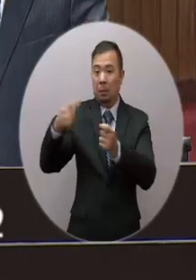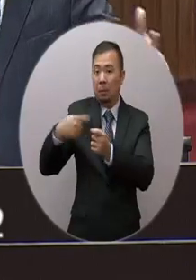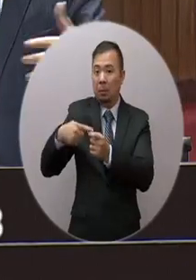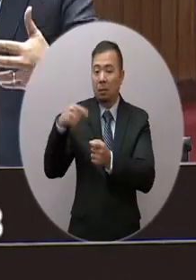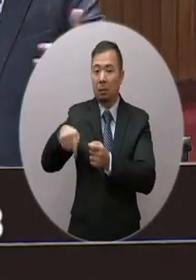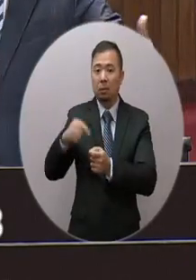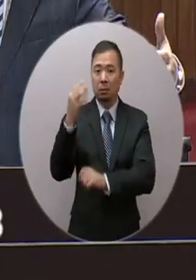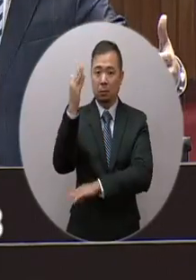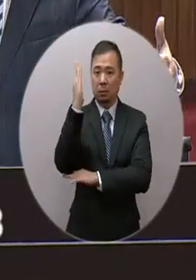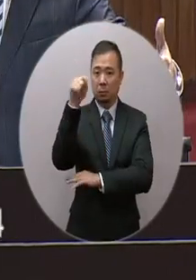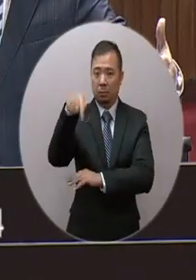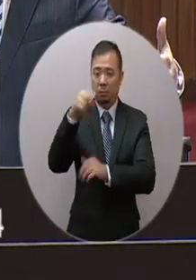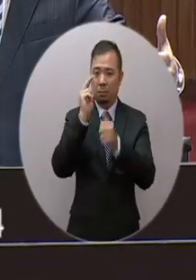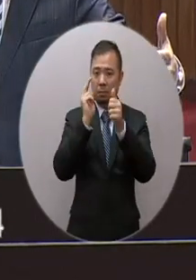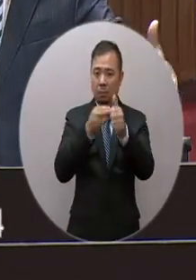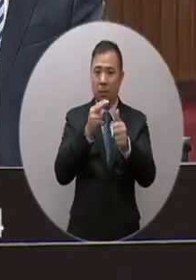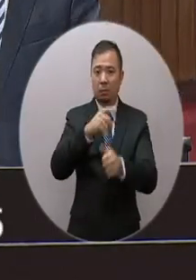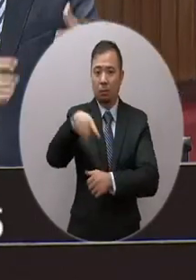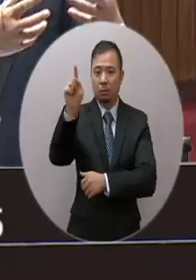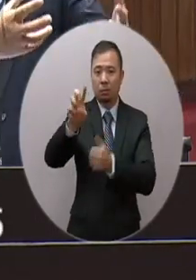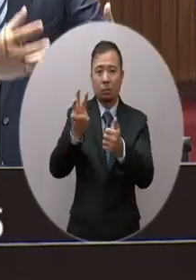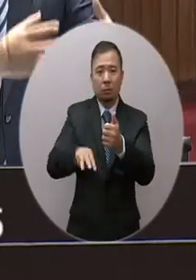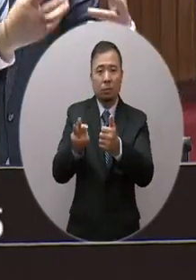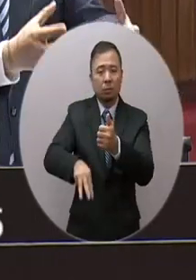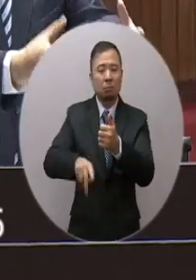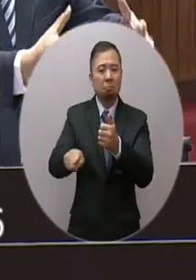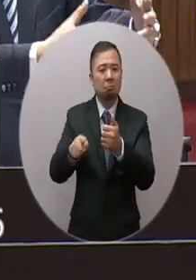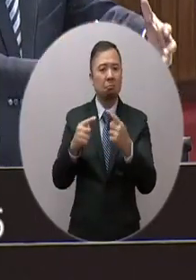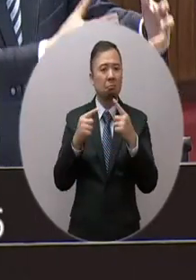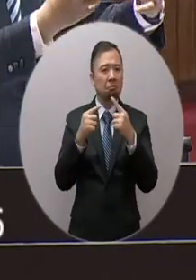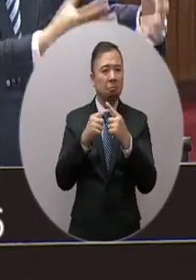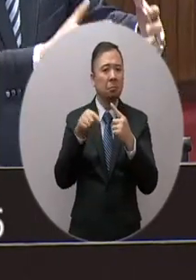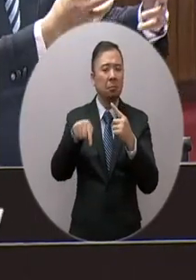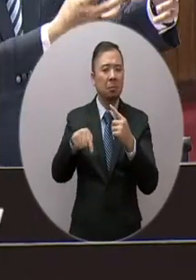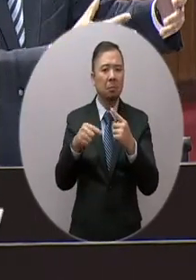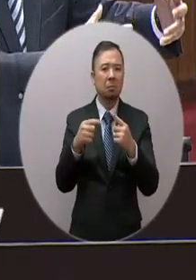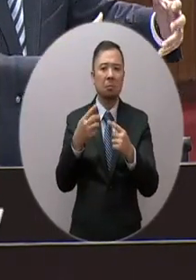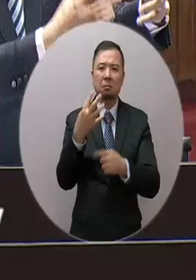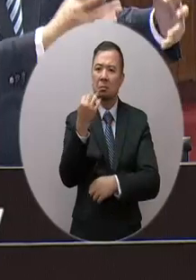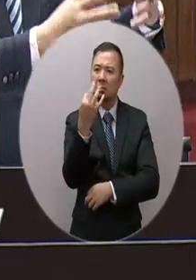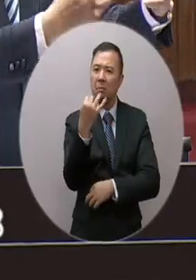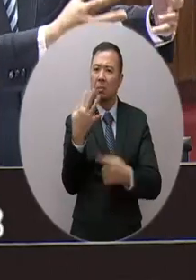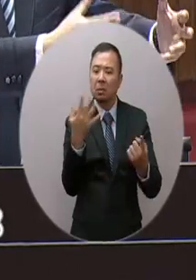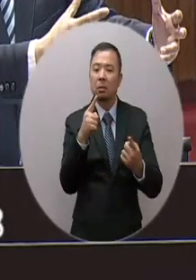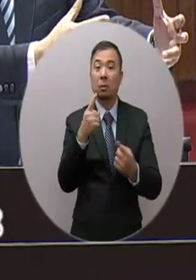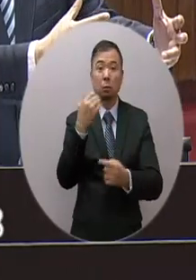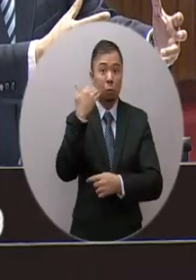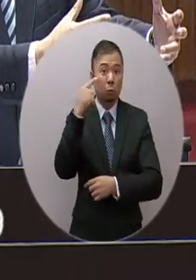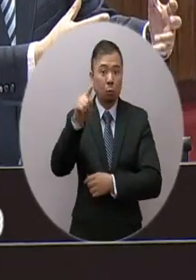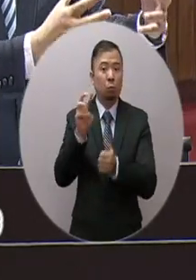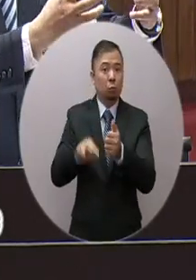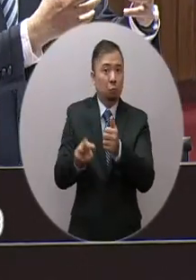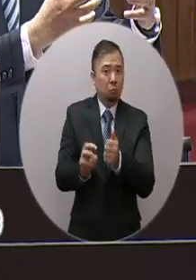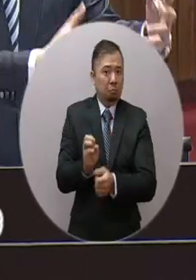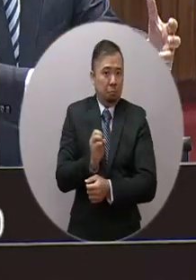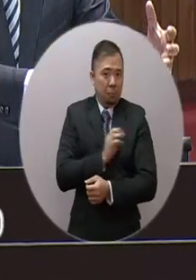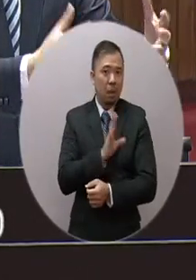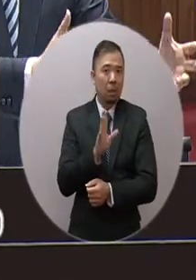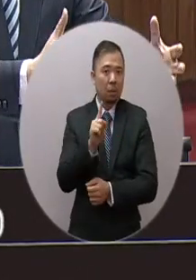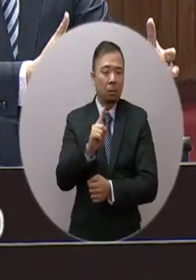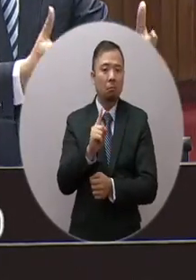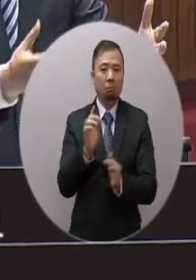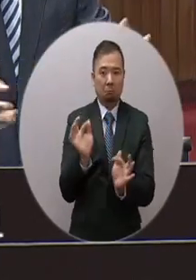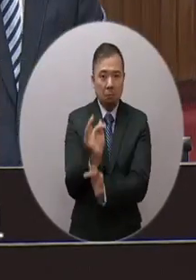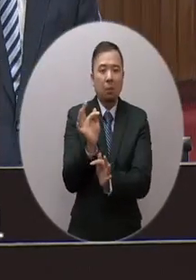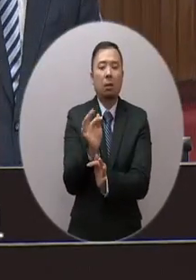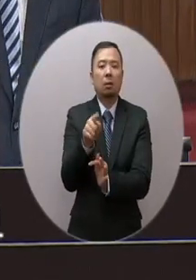编制有资格的可能很多，他光要去受训、受完训才有资格被升任到检任的。这样的缺